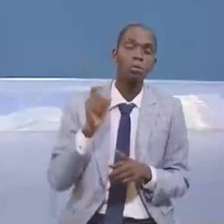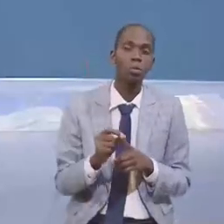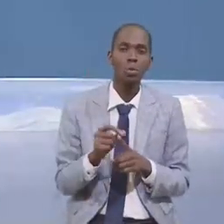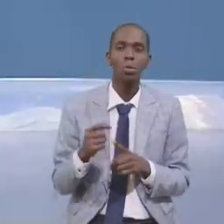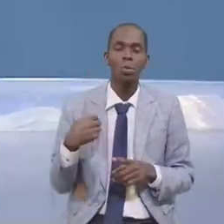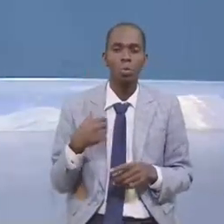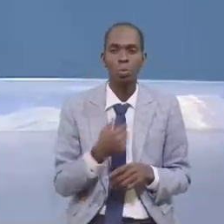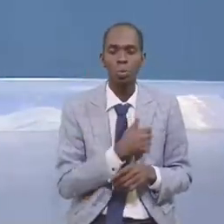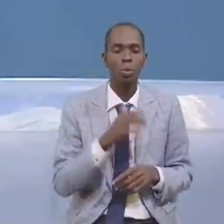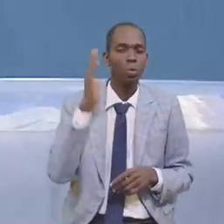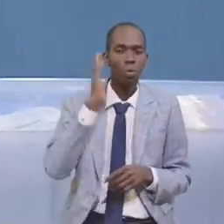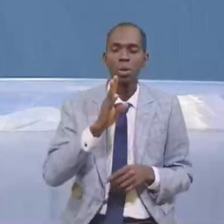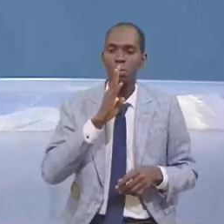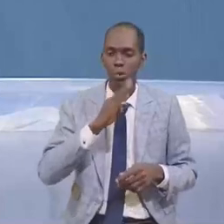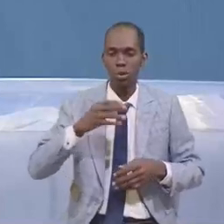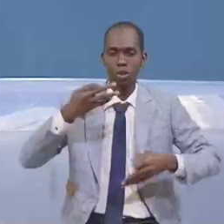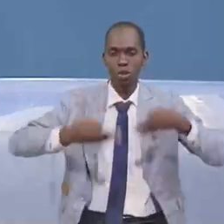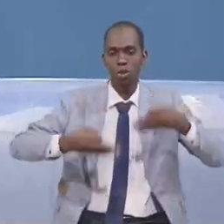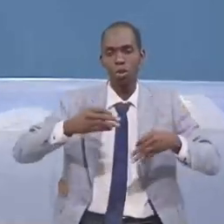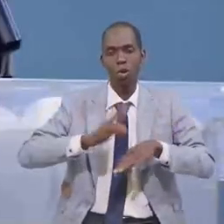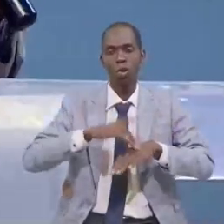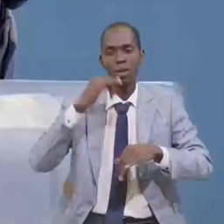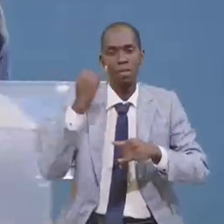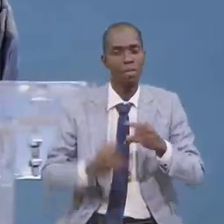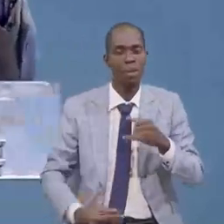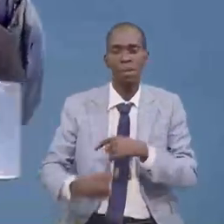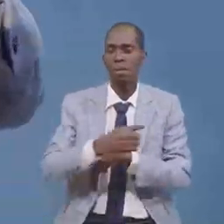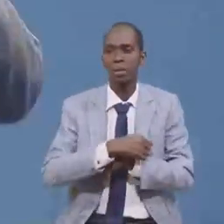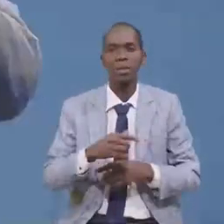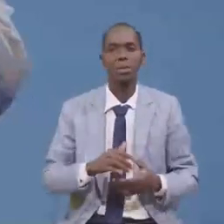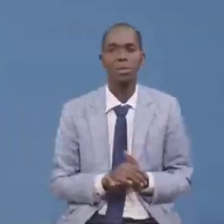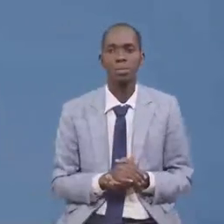Et c'est sur la base de la parole que nous serons jugés au dernier jour.